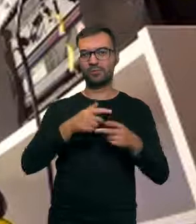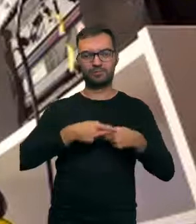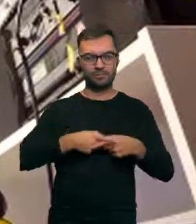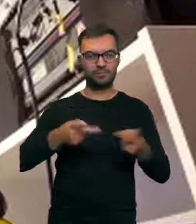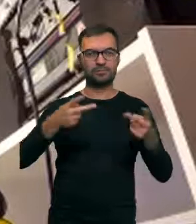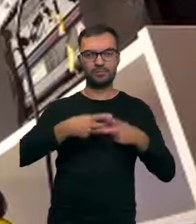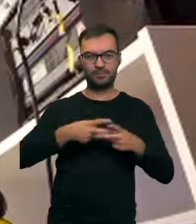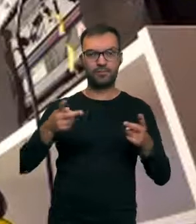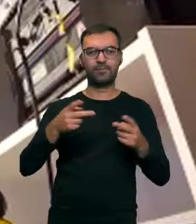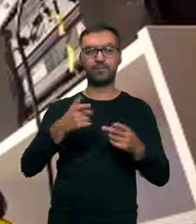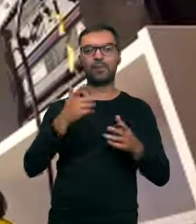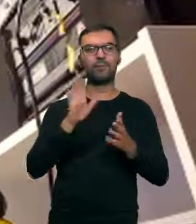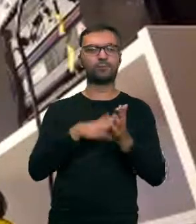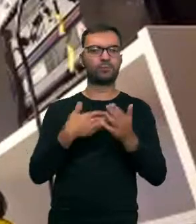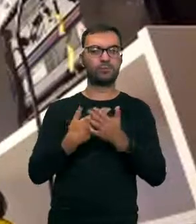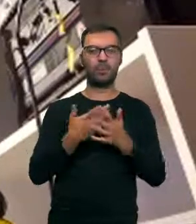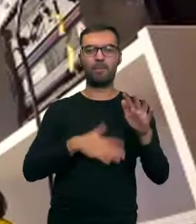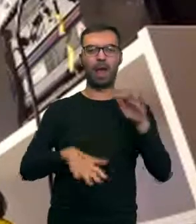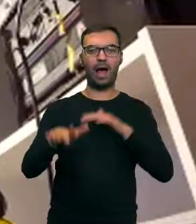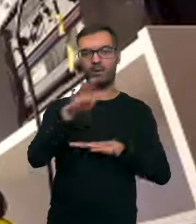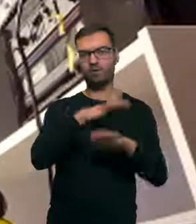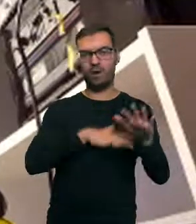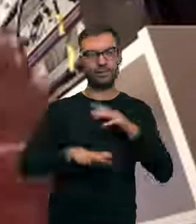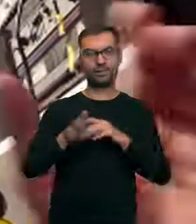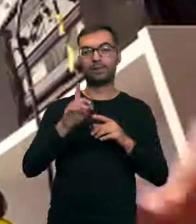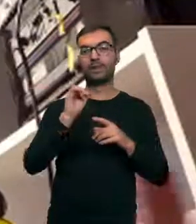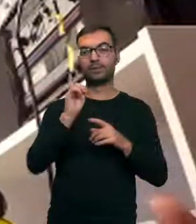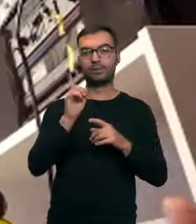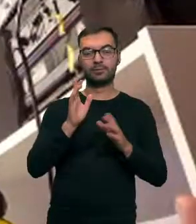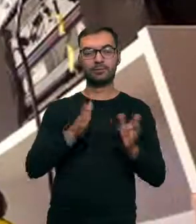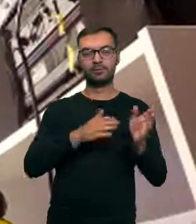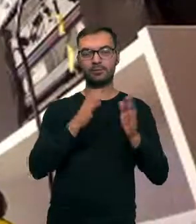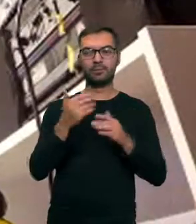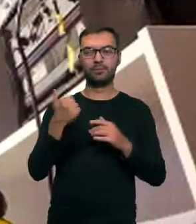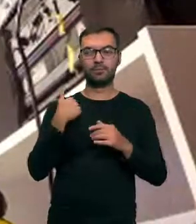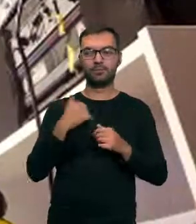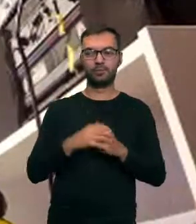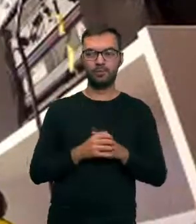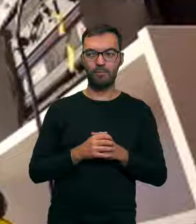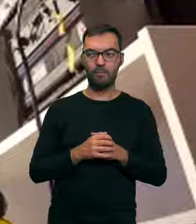taki przykład manipulacji. Później mieliśmy,